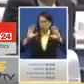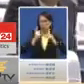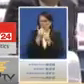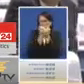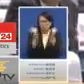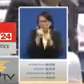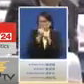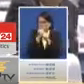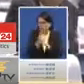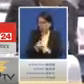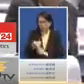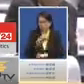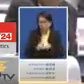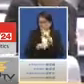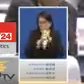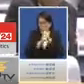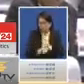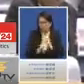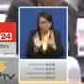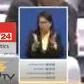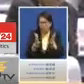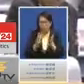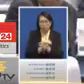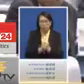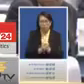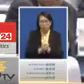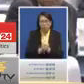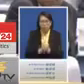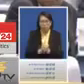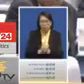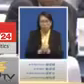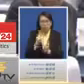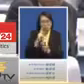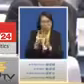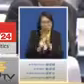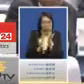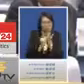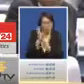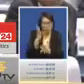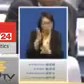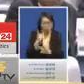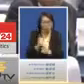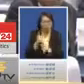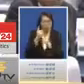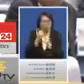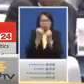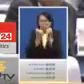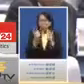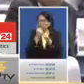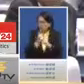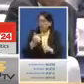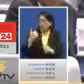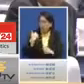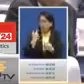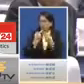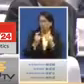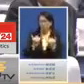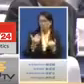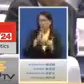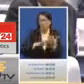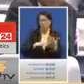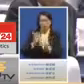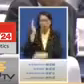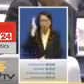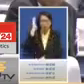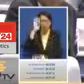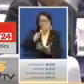นูญมาไม่ถูกต้องตามกฎหมาย แต่เดี๋ยว มาตามรัฐธรรมนูญท่านประธานและวันนี้ที่แถลงนโยบายก็